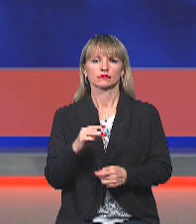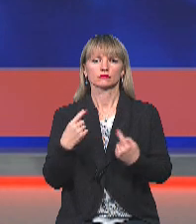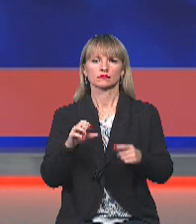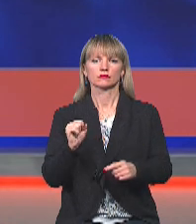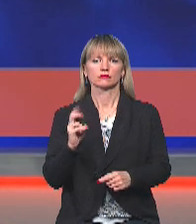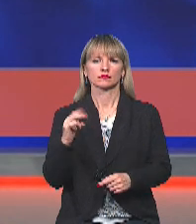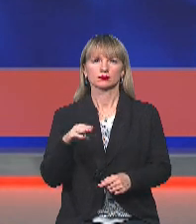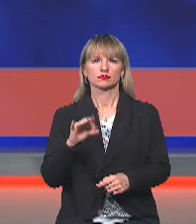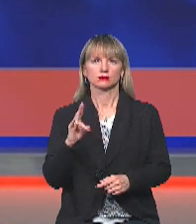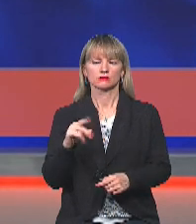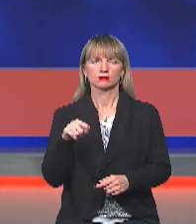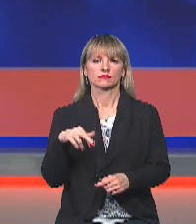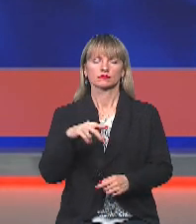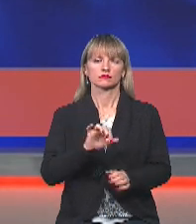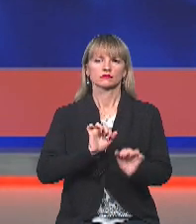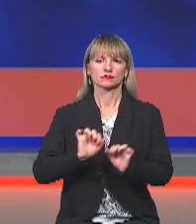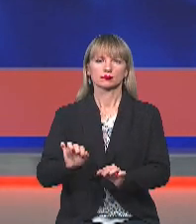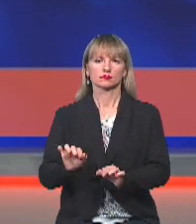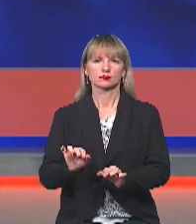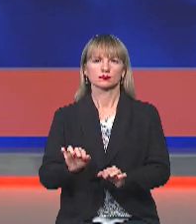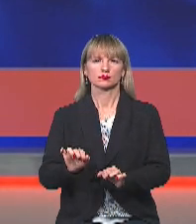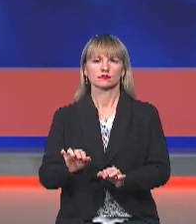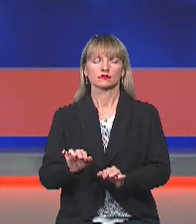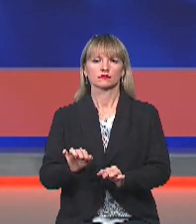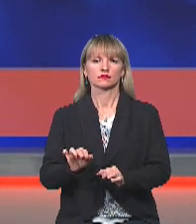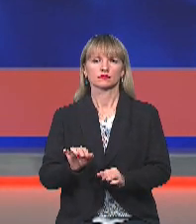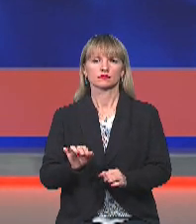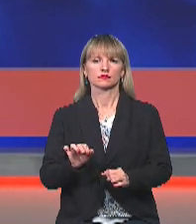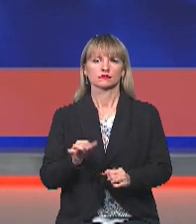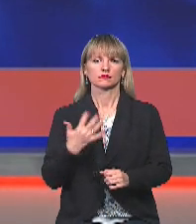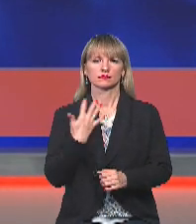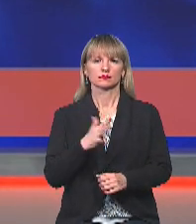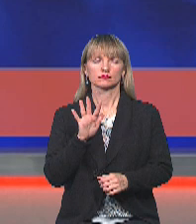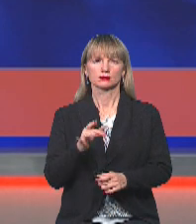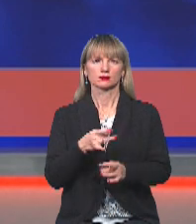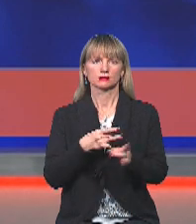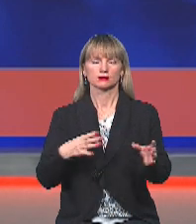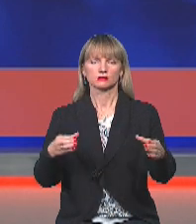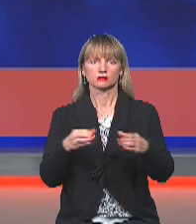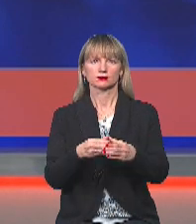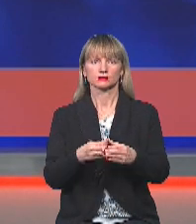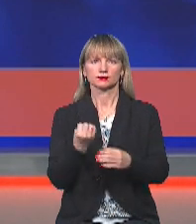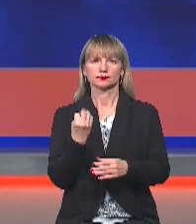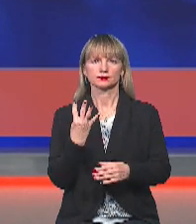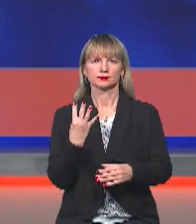він пішов захищати з лавами 55-ї бригади. З